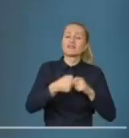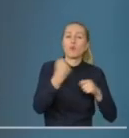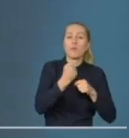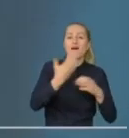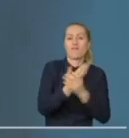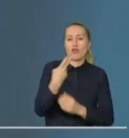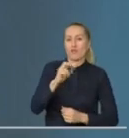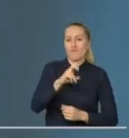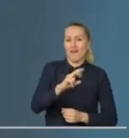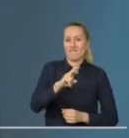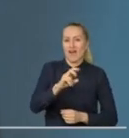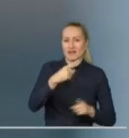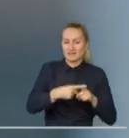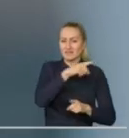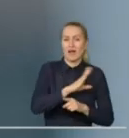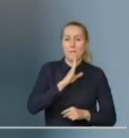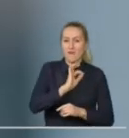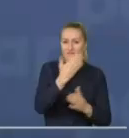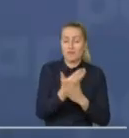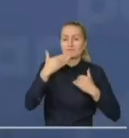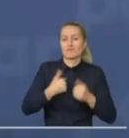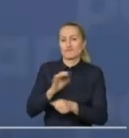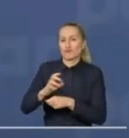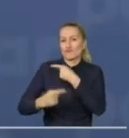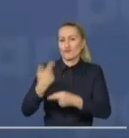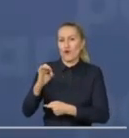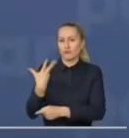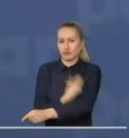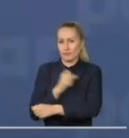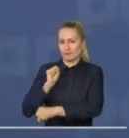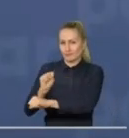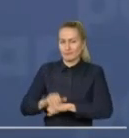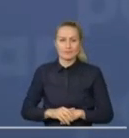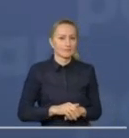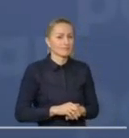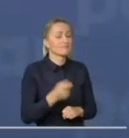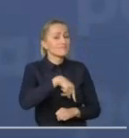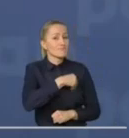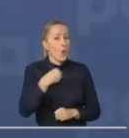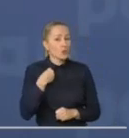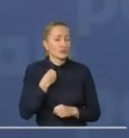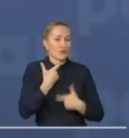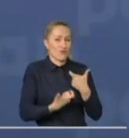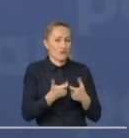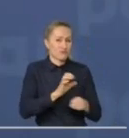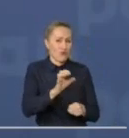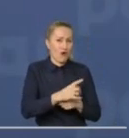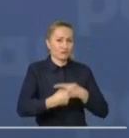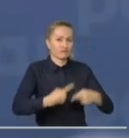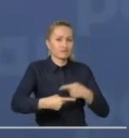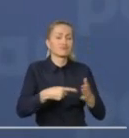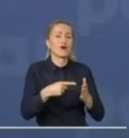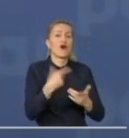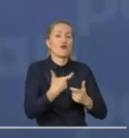temu otrzymamy technologię pozwalającą na produkcję preparatu. Produkcja szczepionki w Polsce może